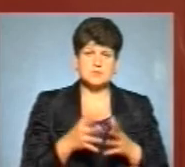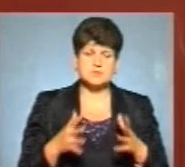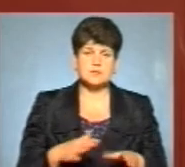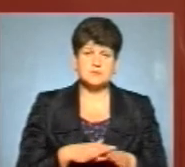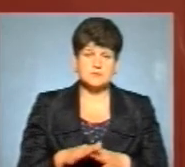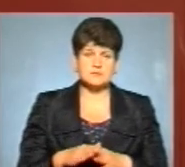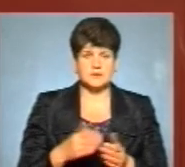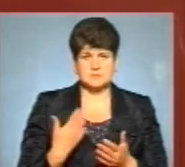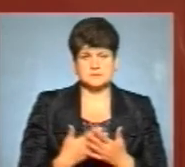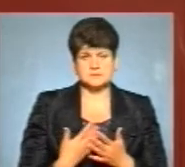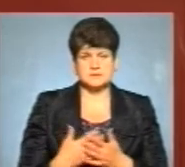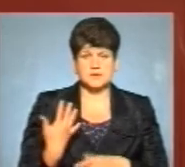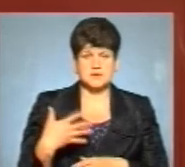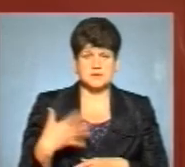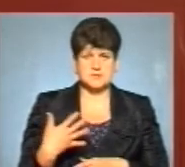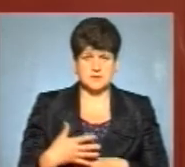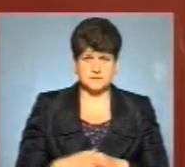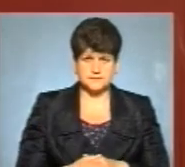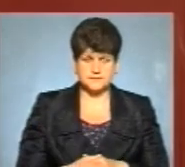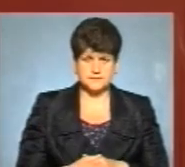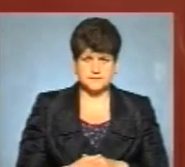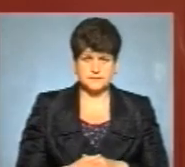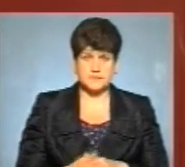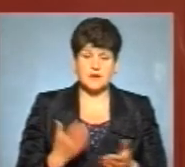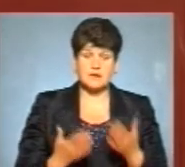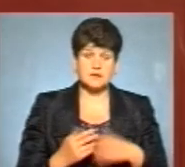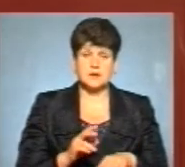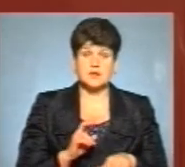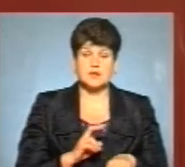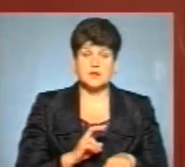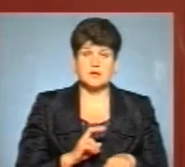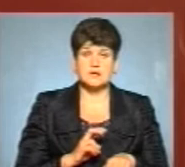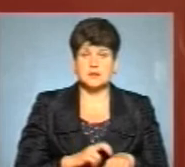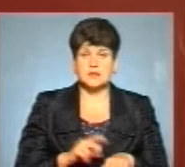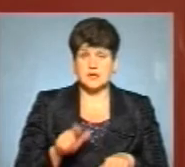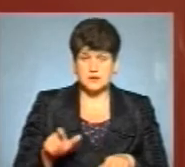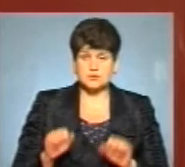заповненість теоретично 50. Але лікарі, щоб працювати нормально,